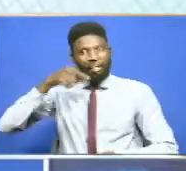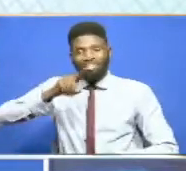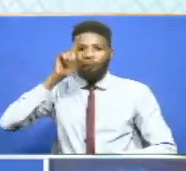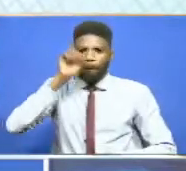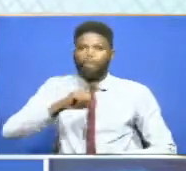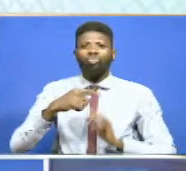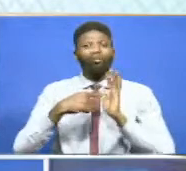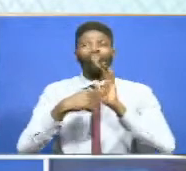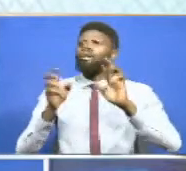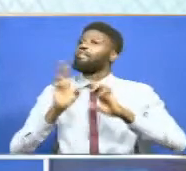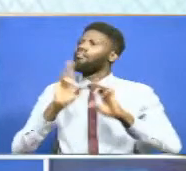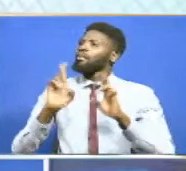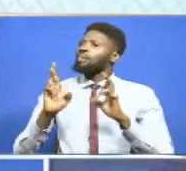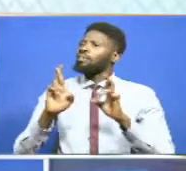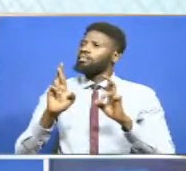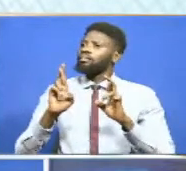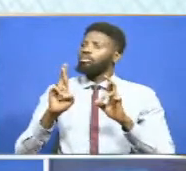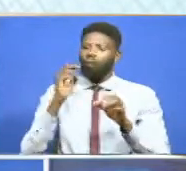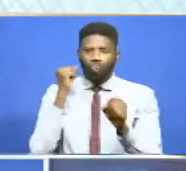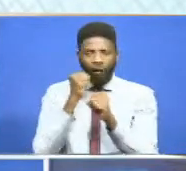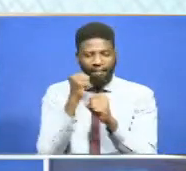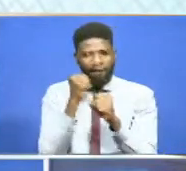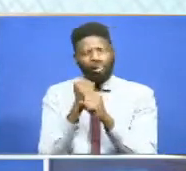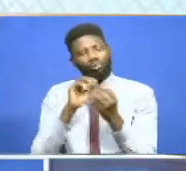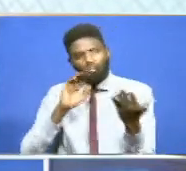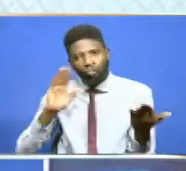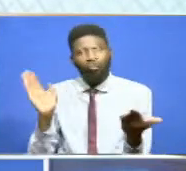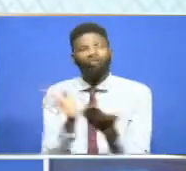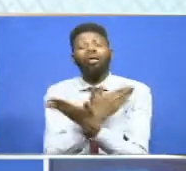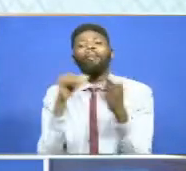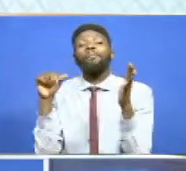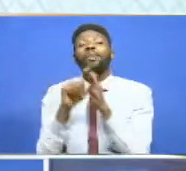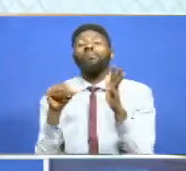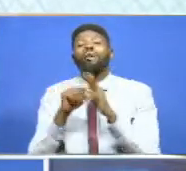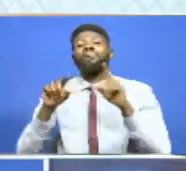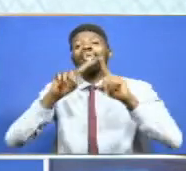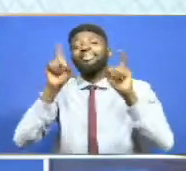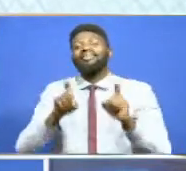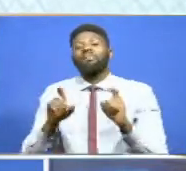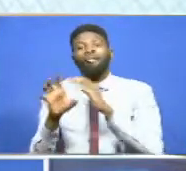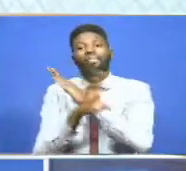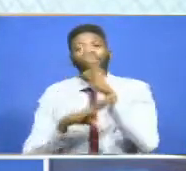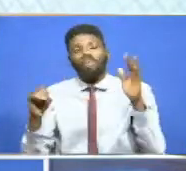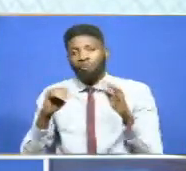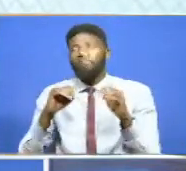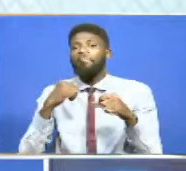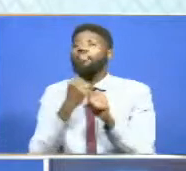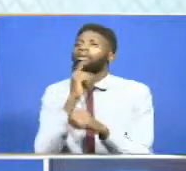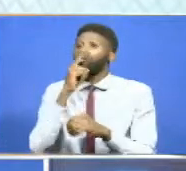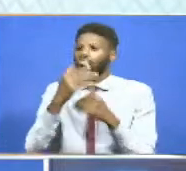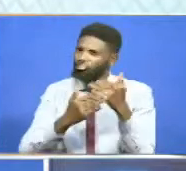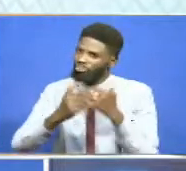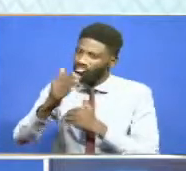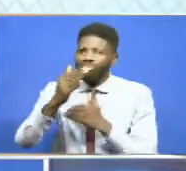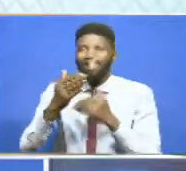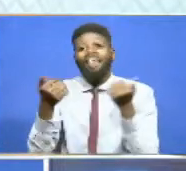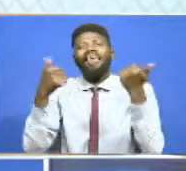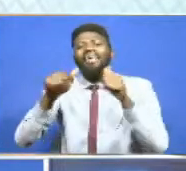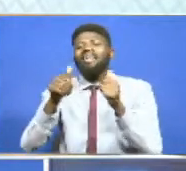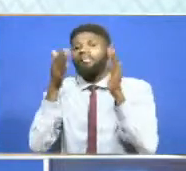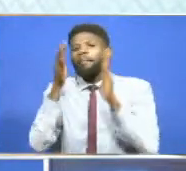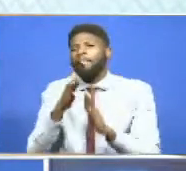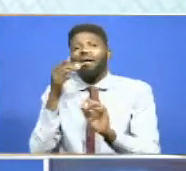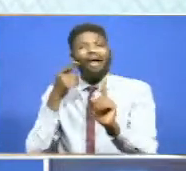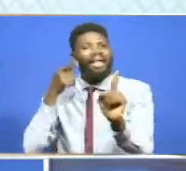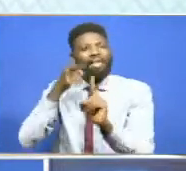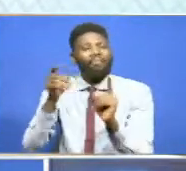kujitolea kwake katika kukabiliana na udanganyifu kwenye mtihani ili kukomesha mtu yeyote anayenuia kuhujumu uadilifu